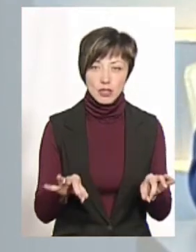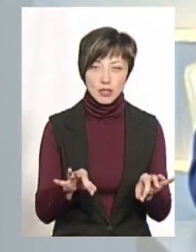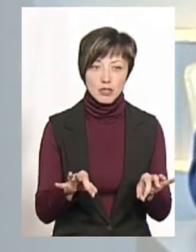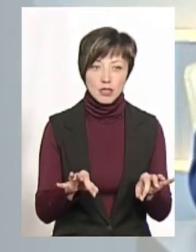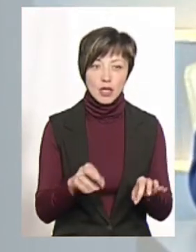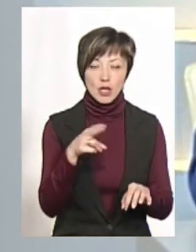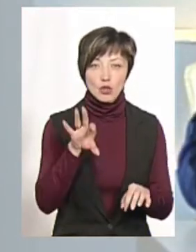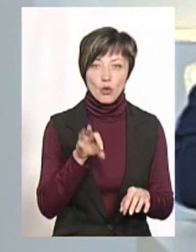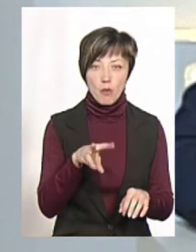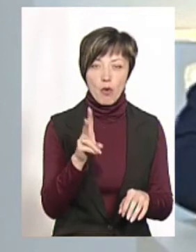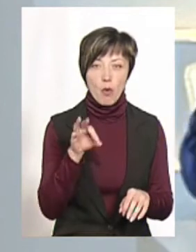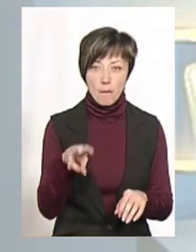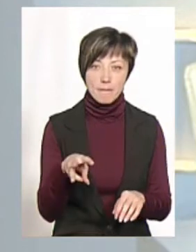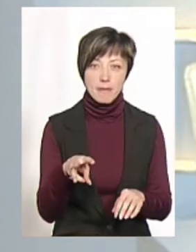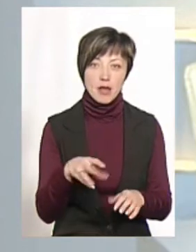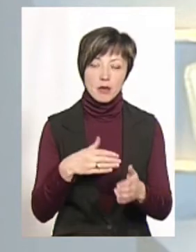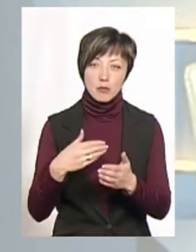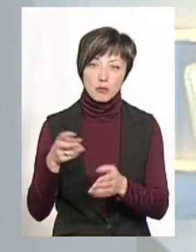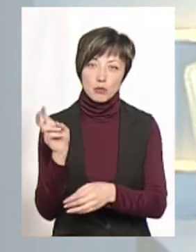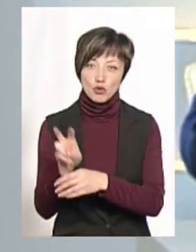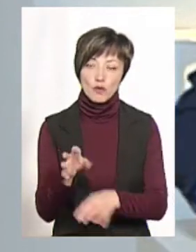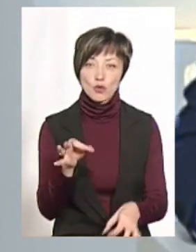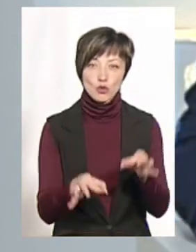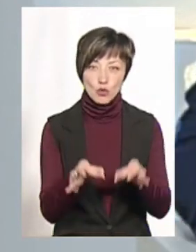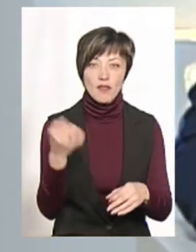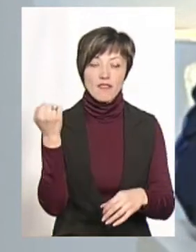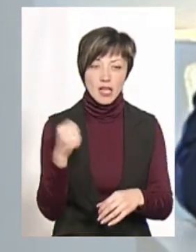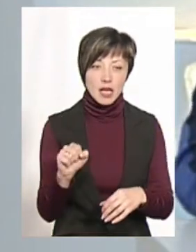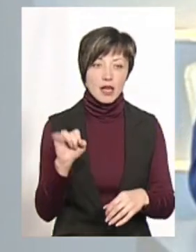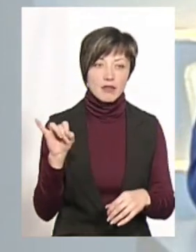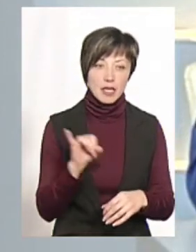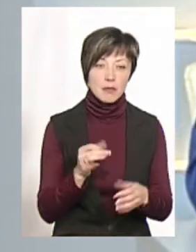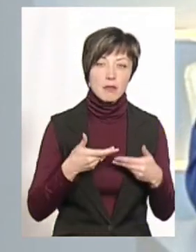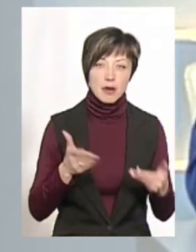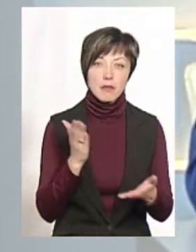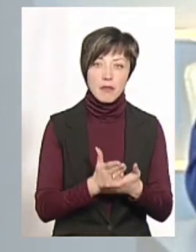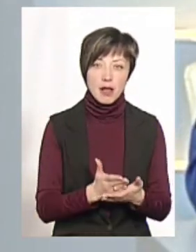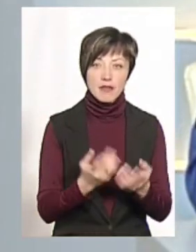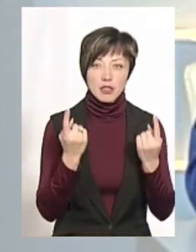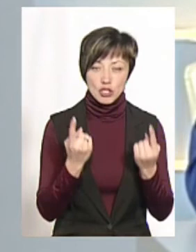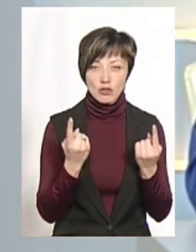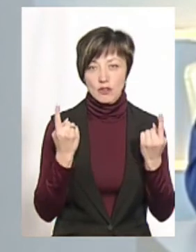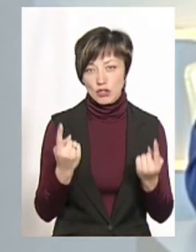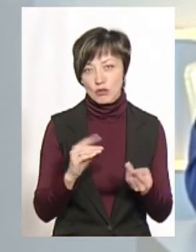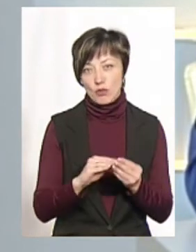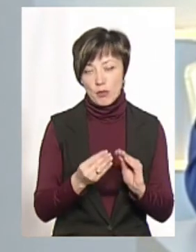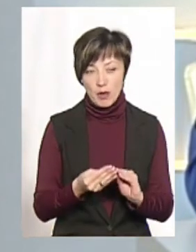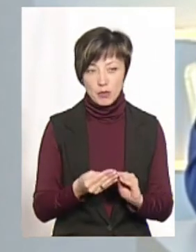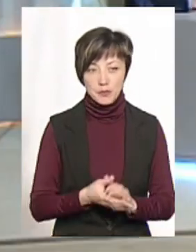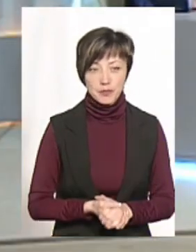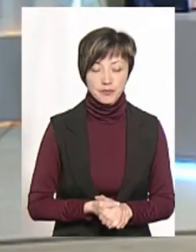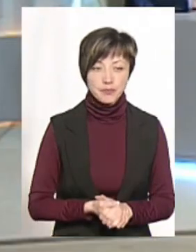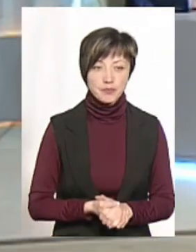не допустити домком, він би спокійно пішов до суду, його би виграв, І ми мали би з тим тільки величезну